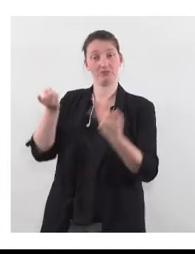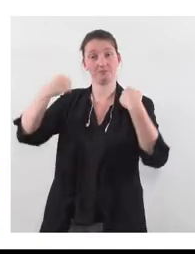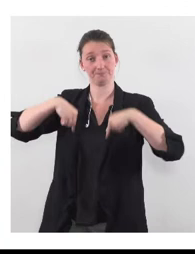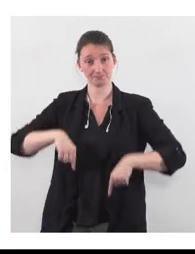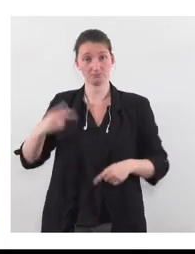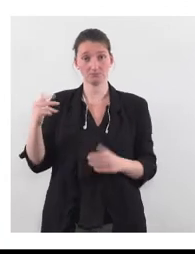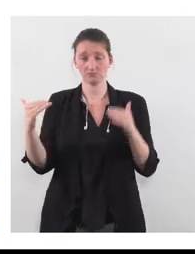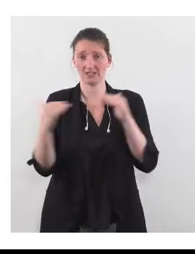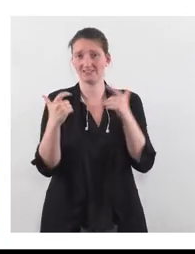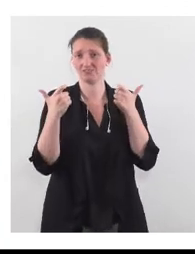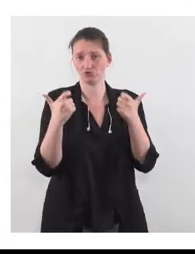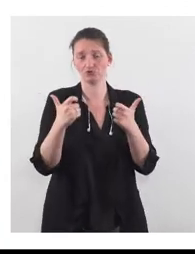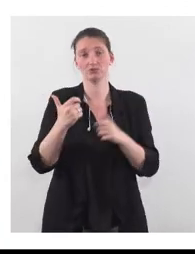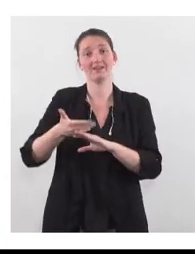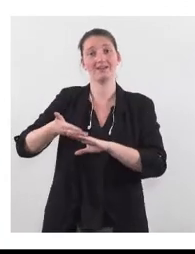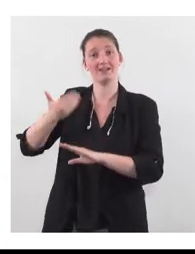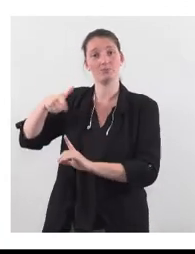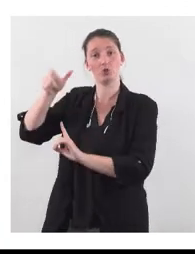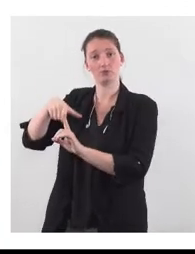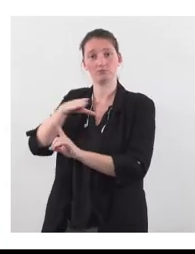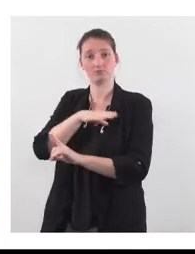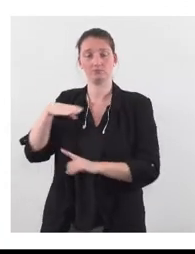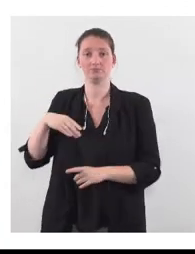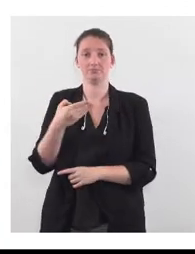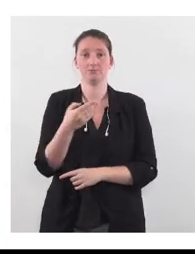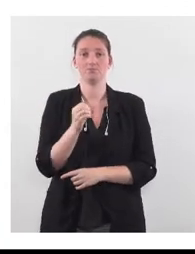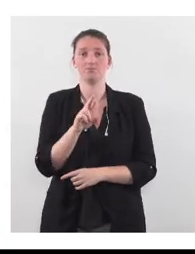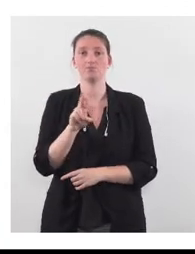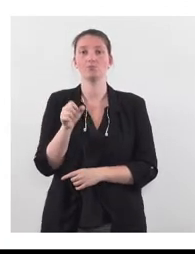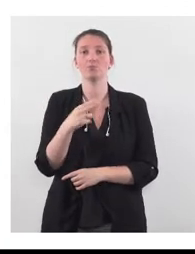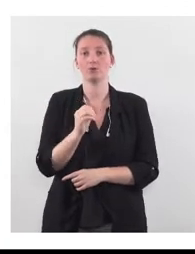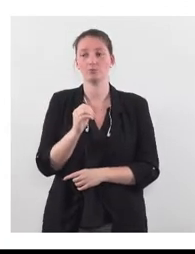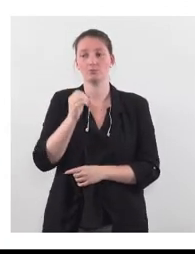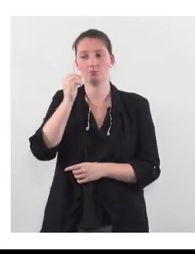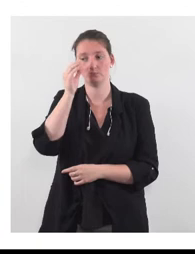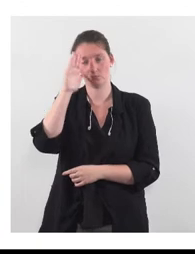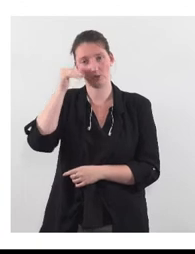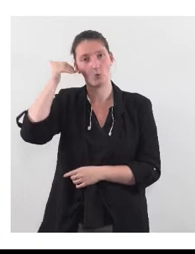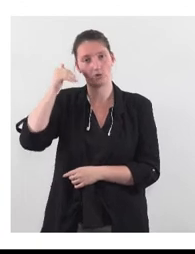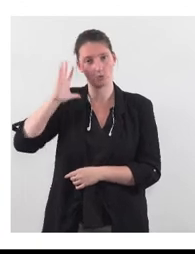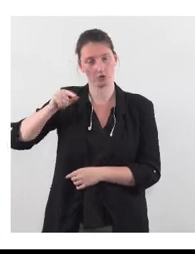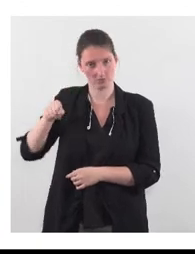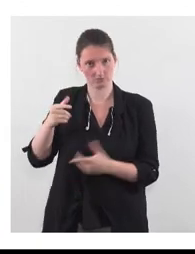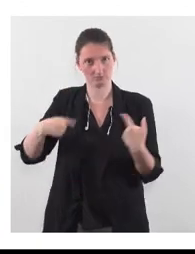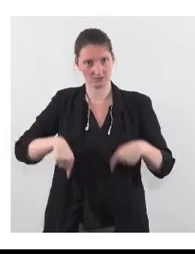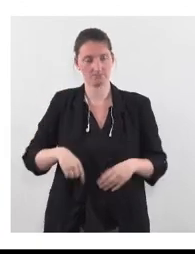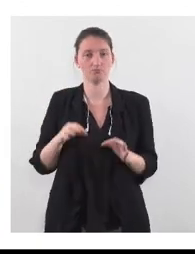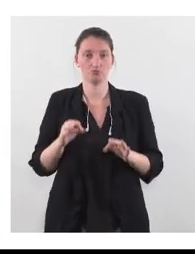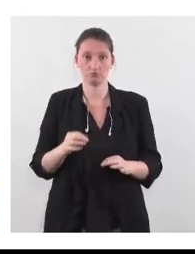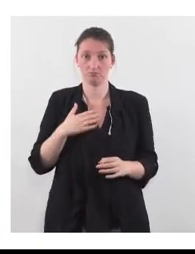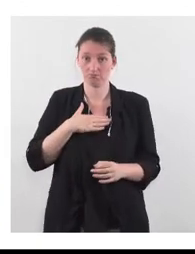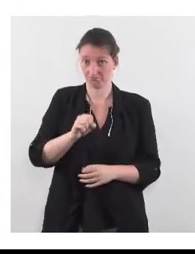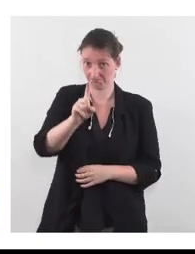Chances lorsqu'il y avait à l'époque Elisabeth Moreno. Moi, j'ai une question par rapport au caractère systémique des